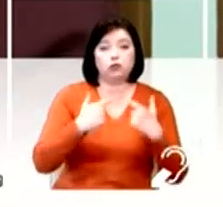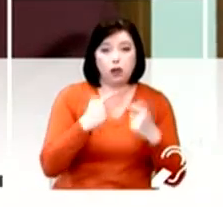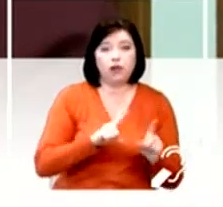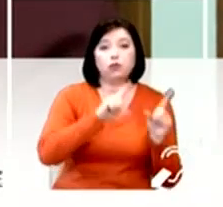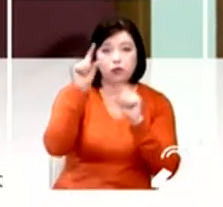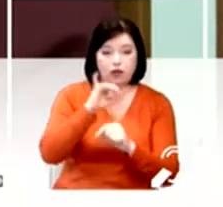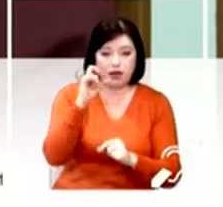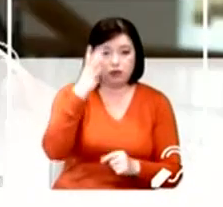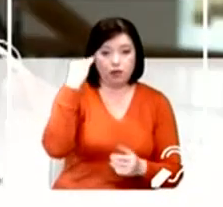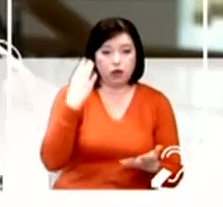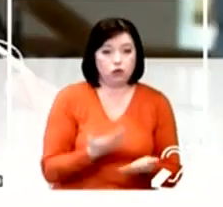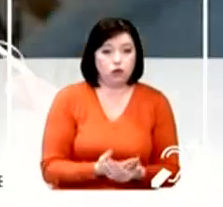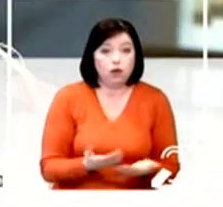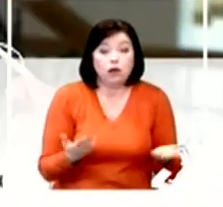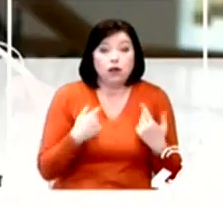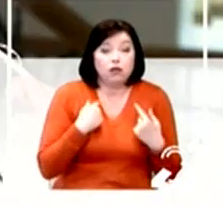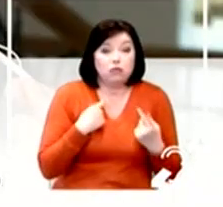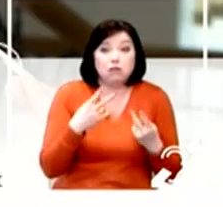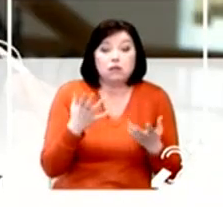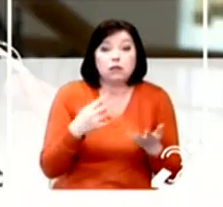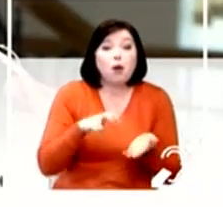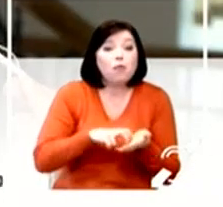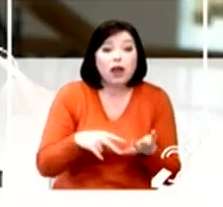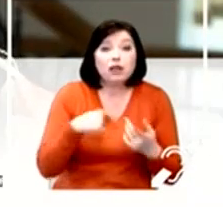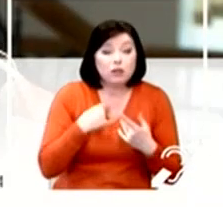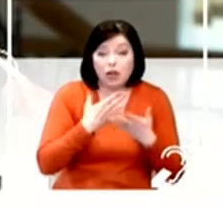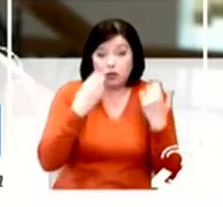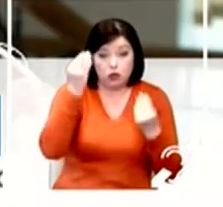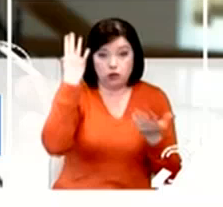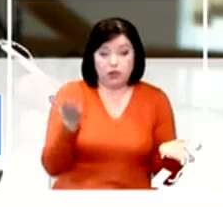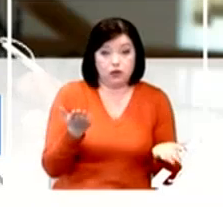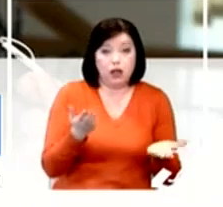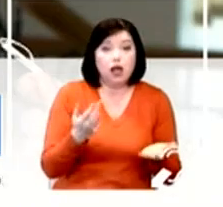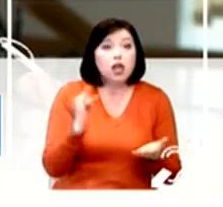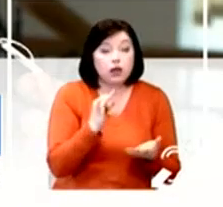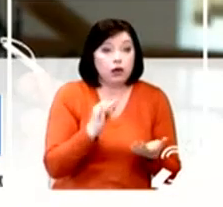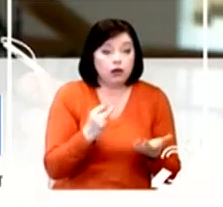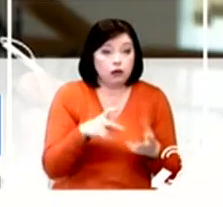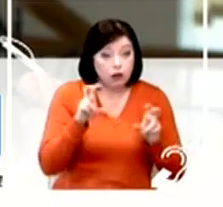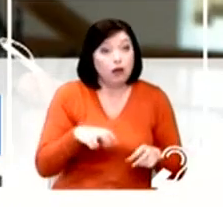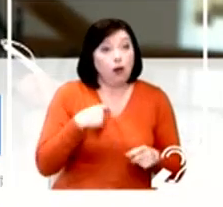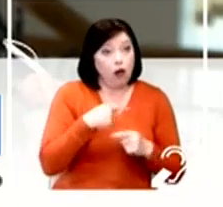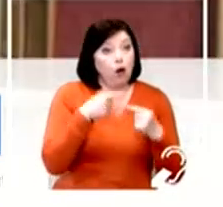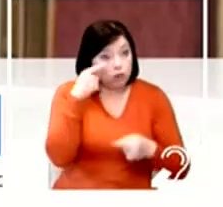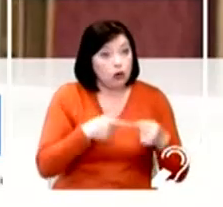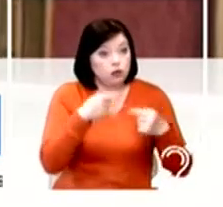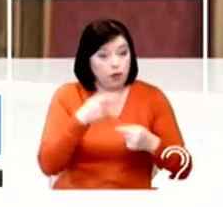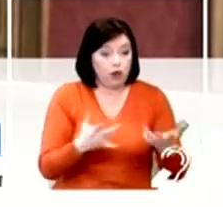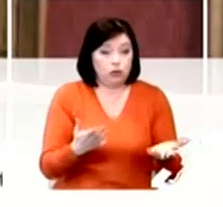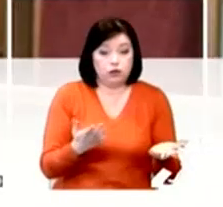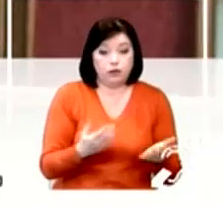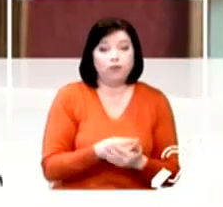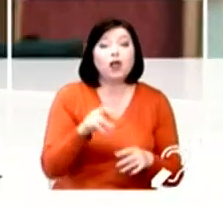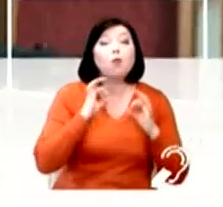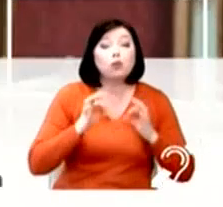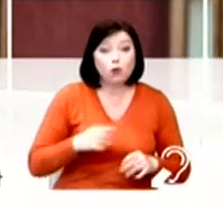de ieșire din țară. Nu am de ce mă teme și nu am de ce pleca din țară. Și o să stau aici și o să lupt cu dânsul pentru că nu o să-i dau jos.